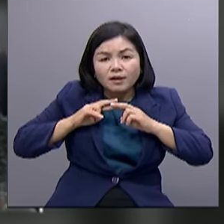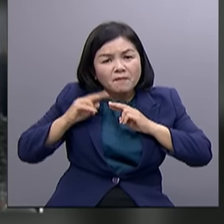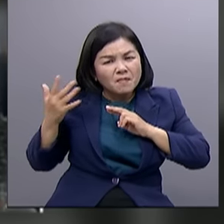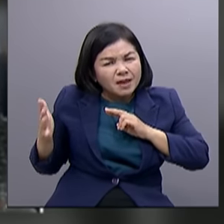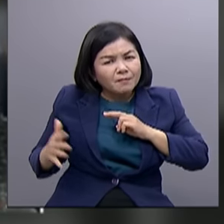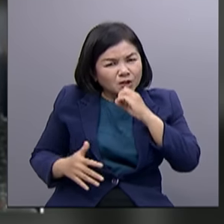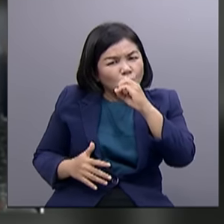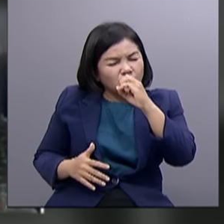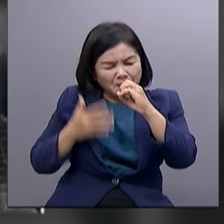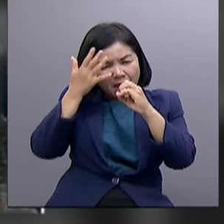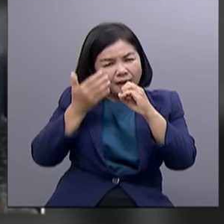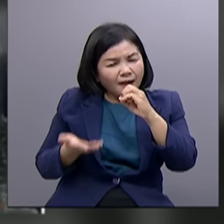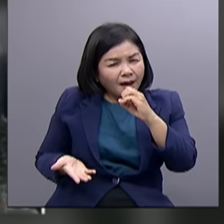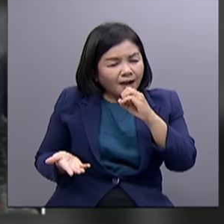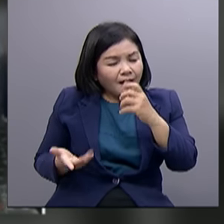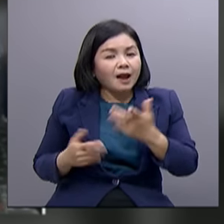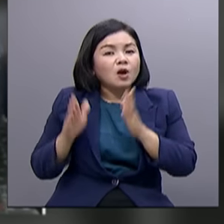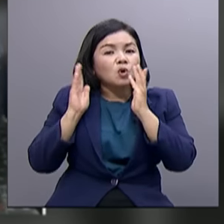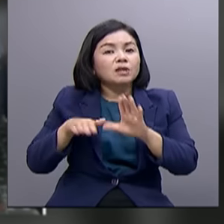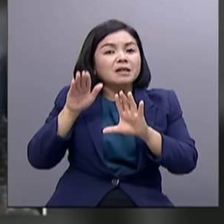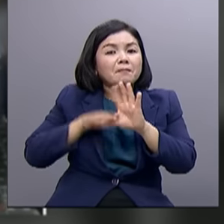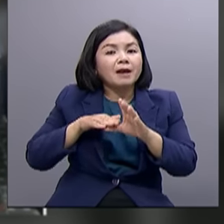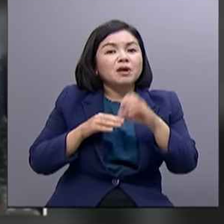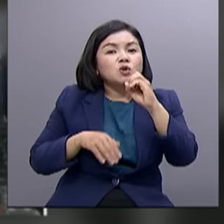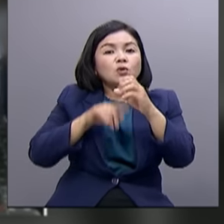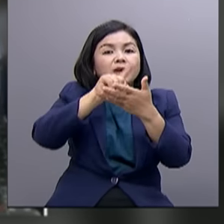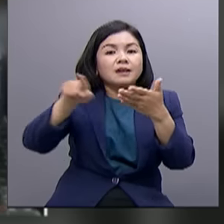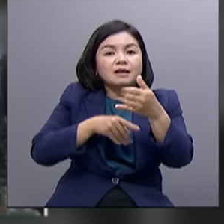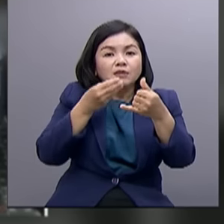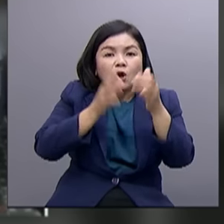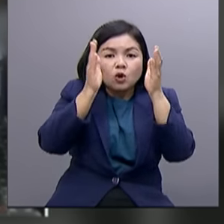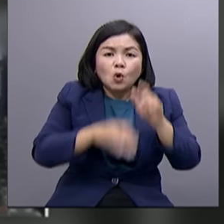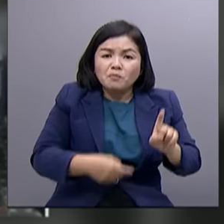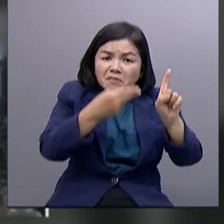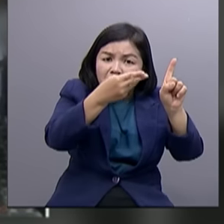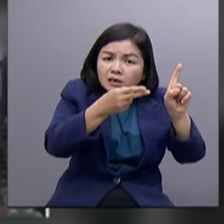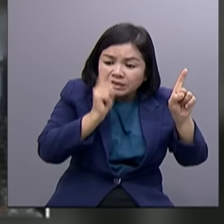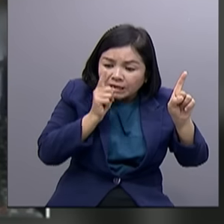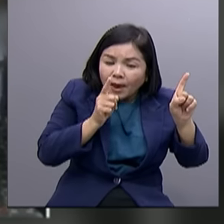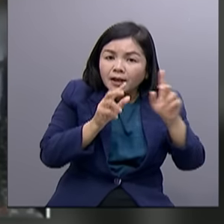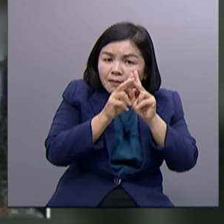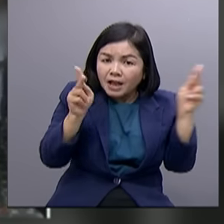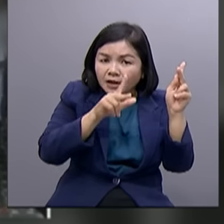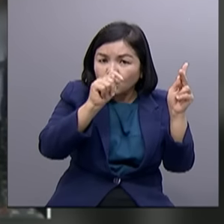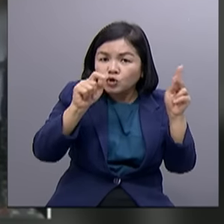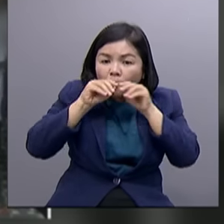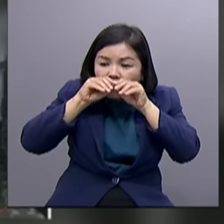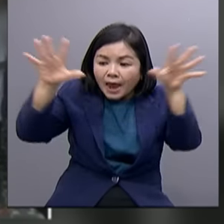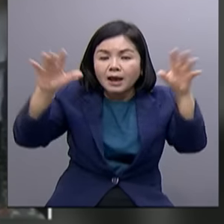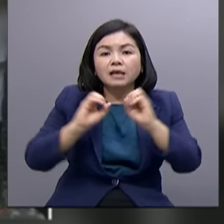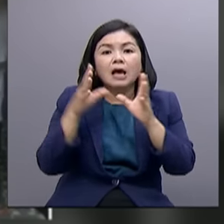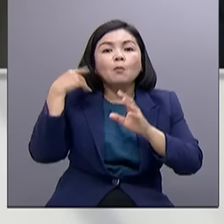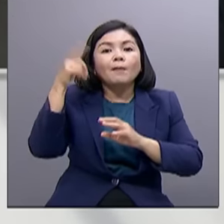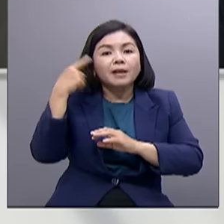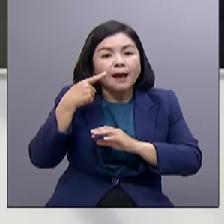โดยอ้างอิงบอกว่าผู้สมัครศูนย์คะแนนเนี่ยมีนับหมืคนจริงหรือไม่อยากจะให้กกตเปิดเผยให้มันชัดเจน